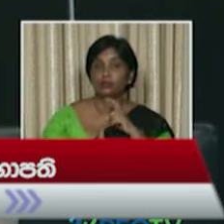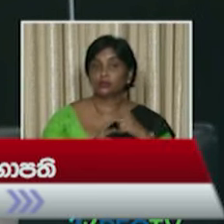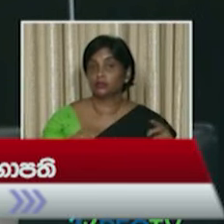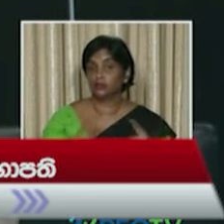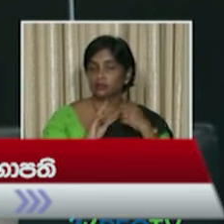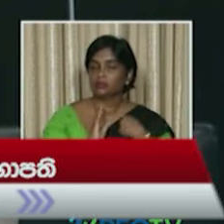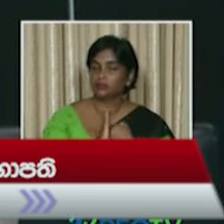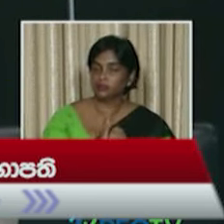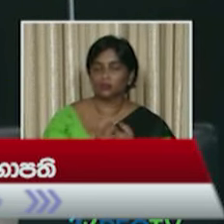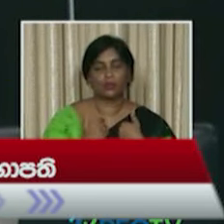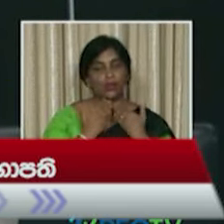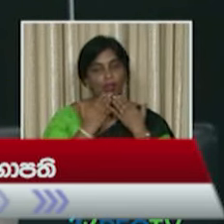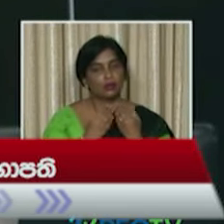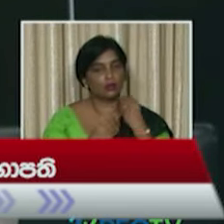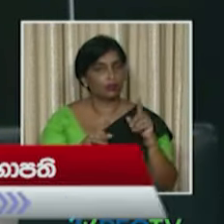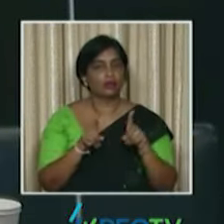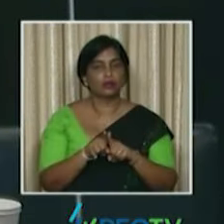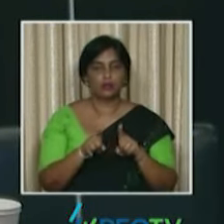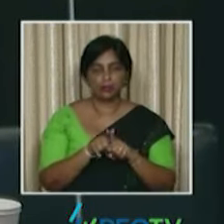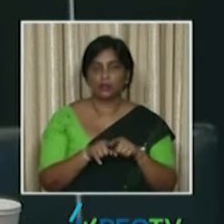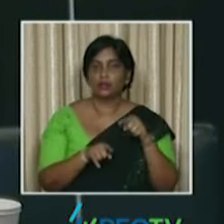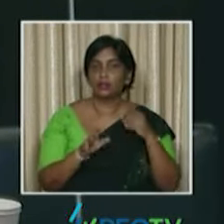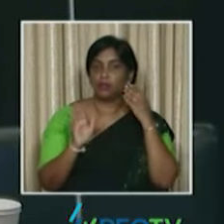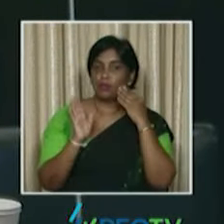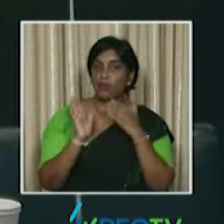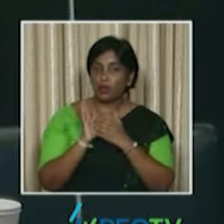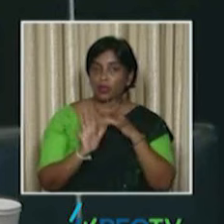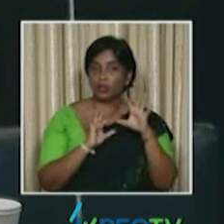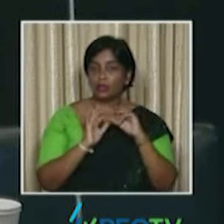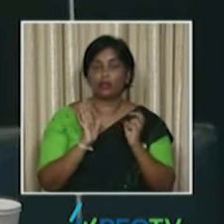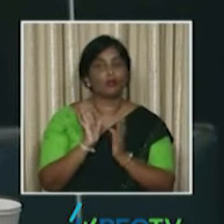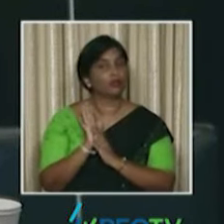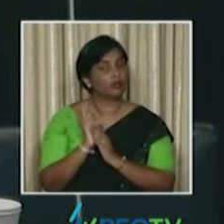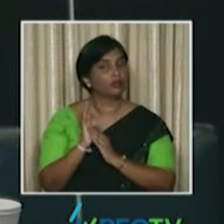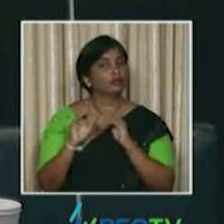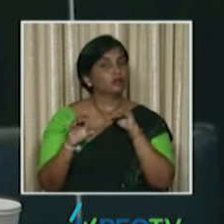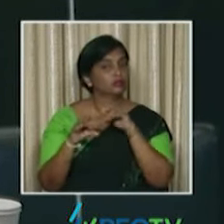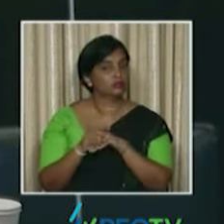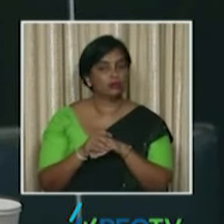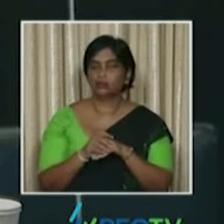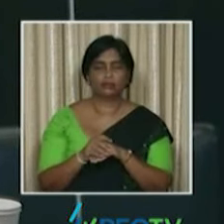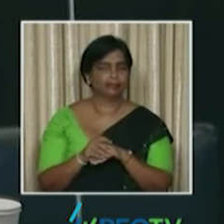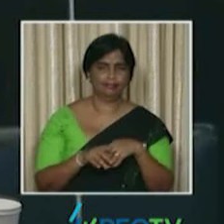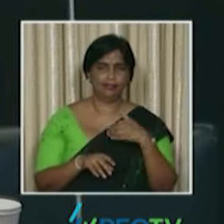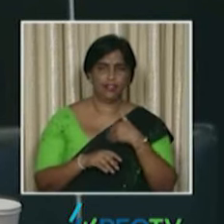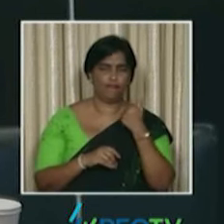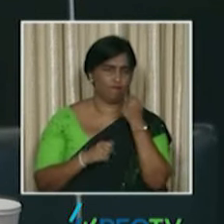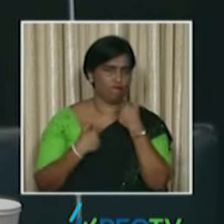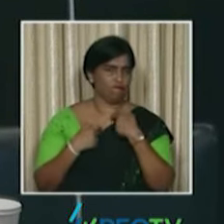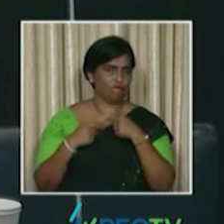අපේ ගෞරවය සහ ස්තුතිය අපි උදකරනවා වගේම මේ සම්බන්ධයෙන් තේරීම්කාරක සභා දැමීම පිළිබඳව අපි සම්පූර්ණයෙන්ම විරුද්ධ